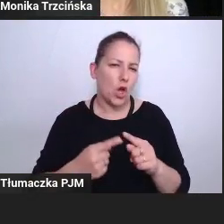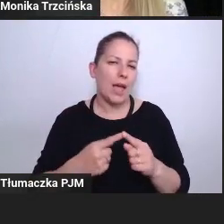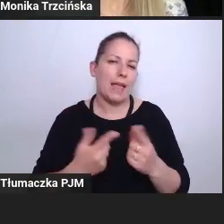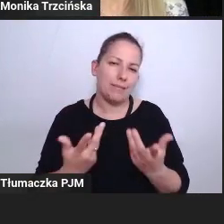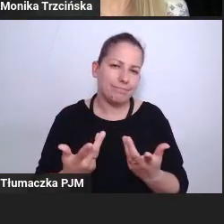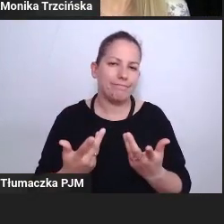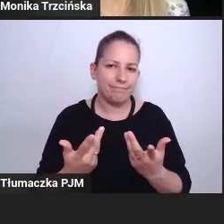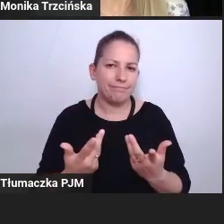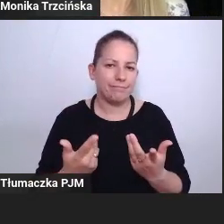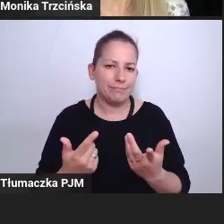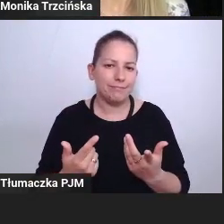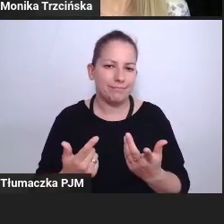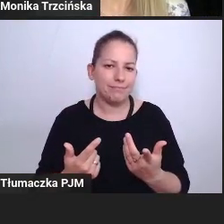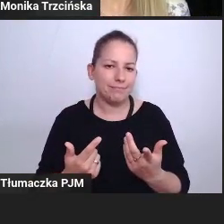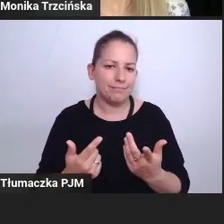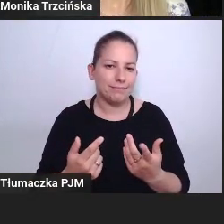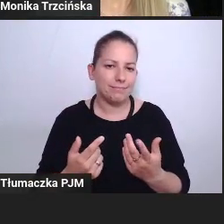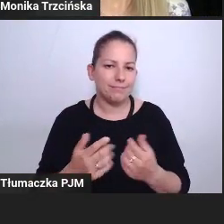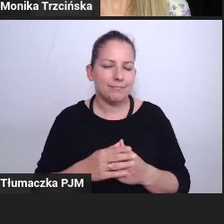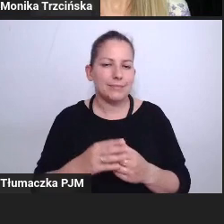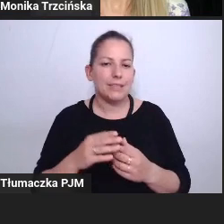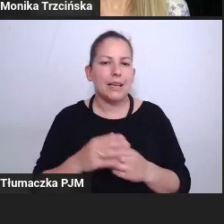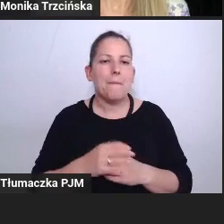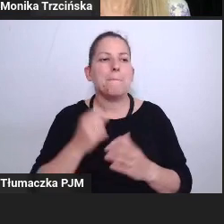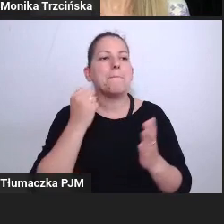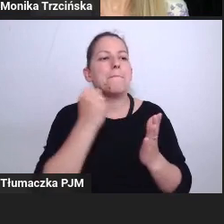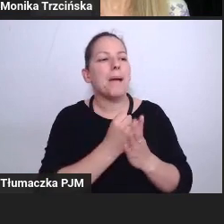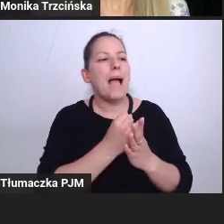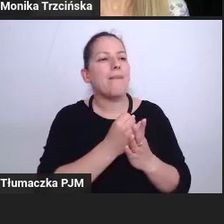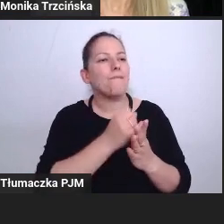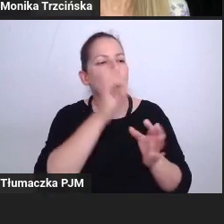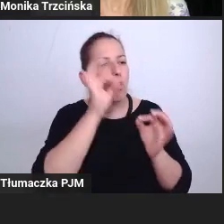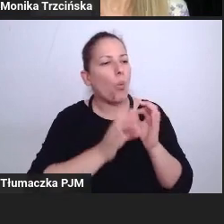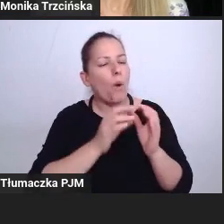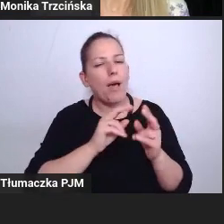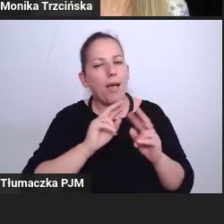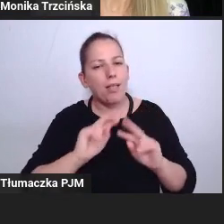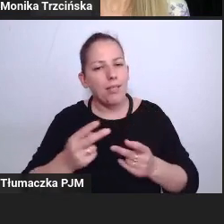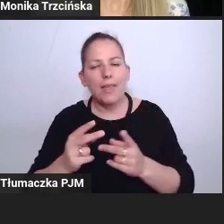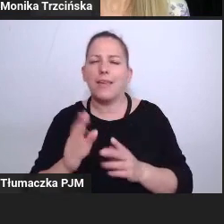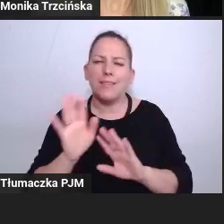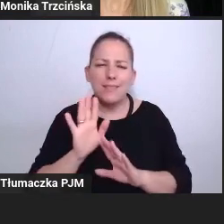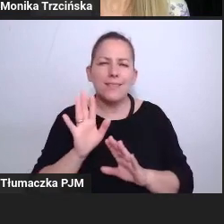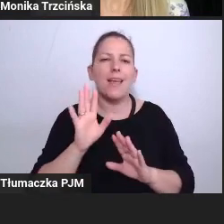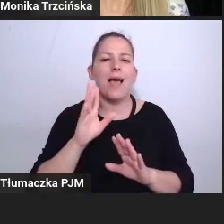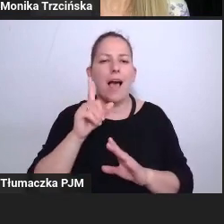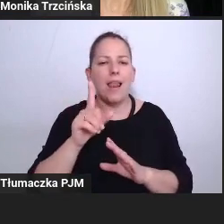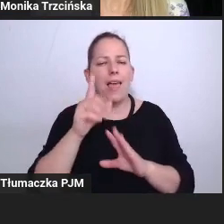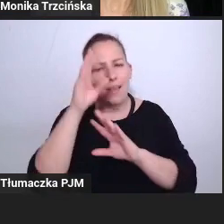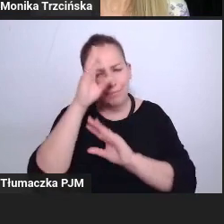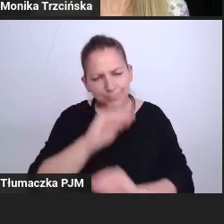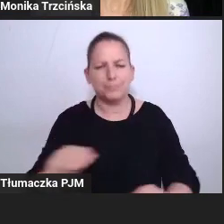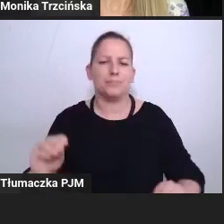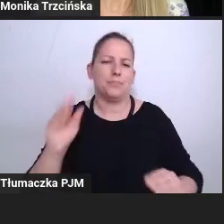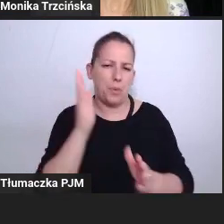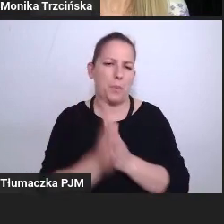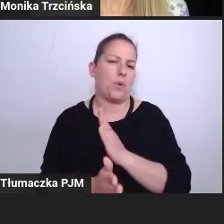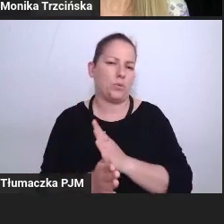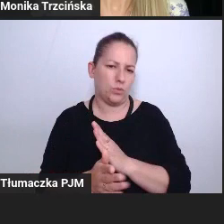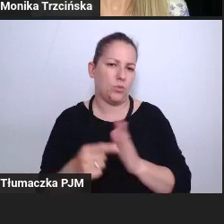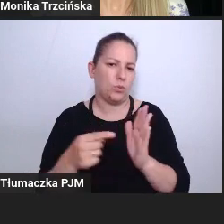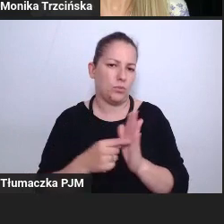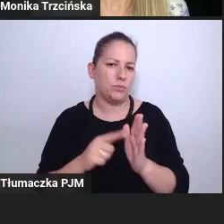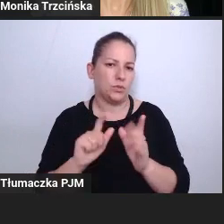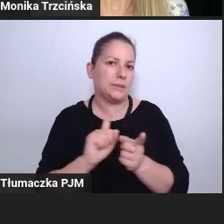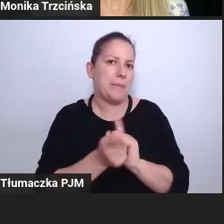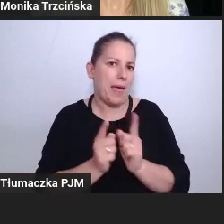taki, może nawet nie zapisany w prawie, ale jakiś taki międzyludzki obowiązek poinformowania swoich pracowników,